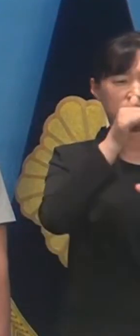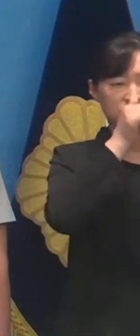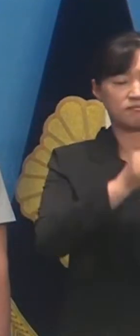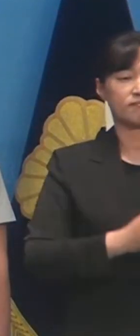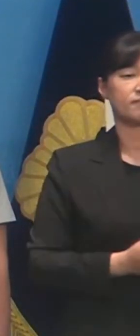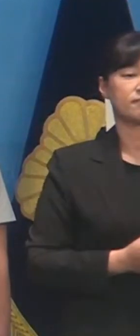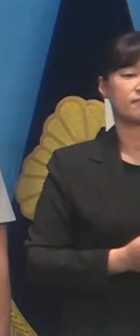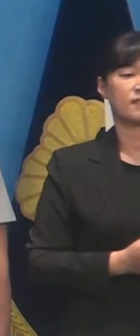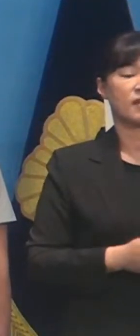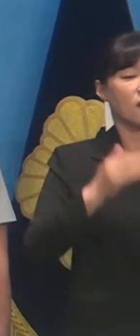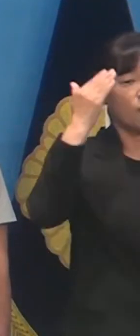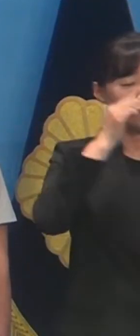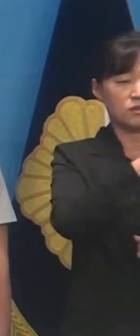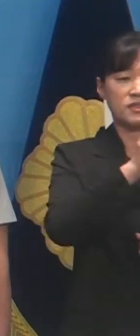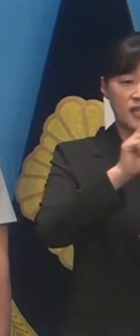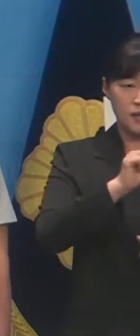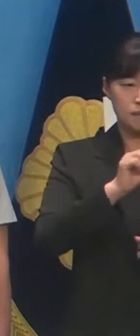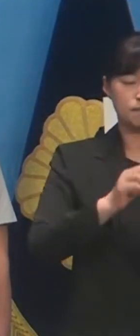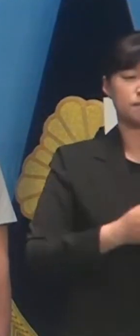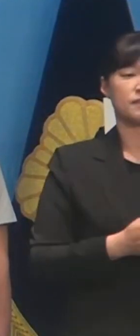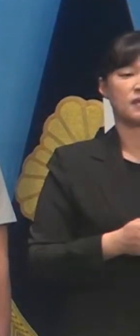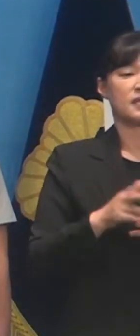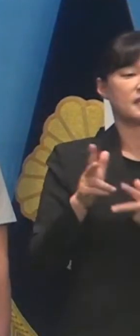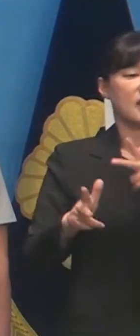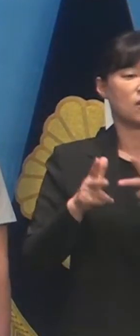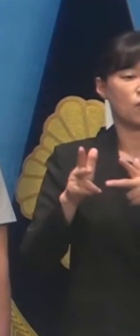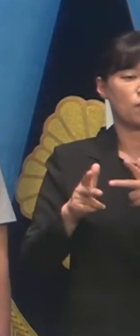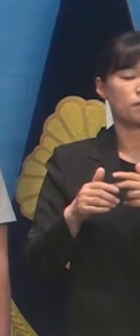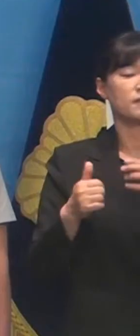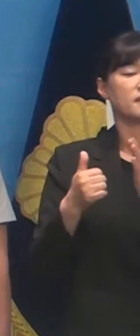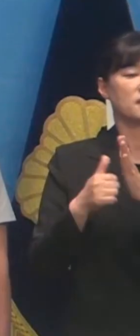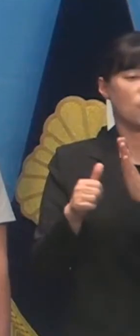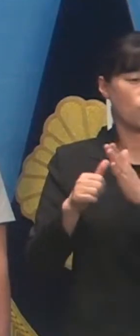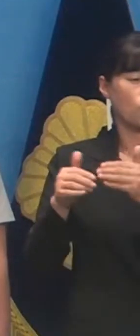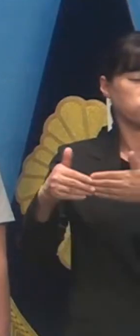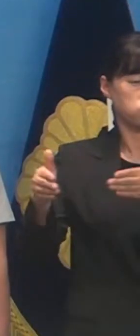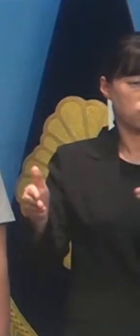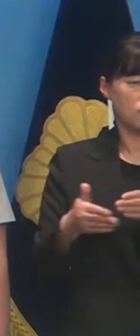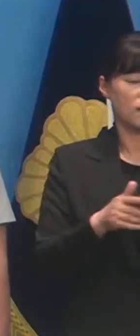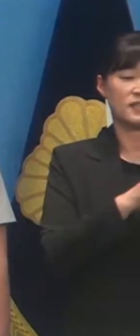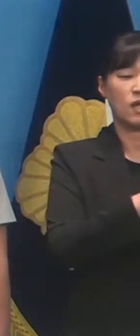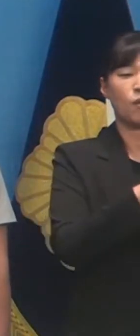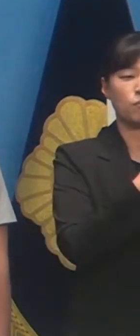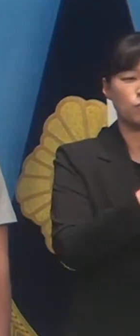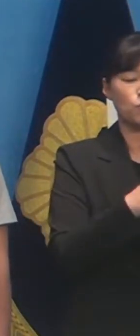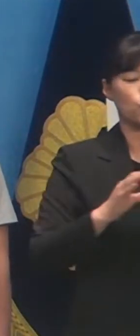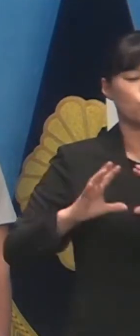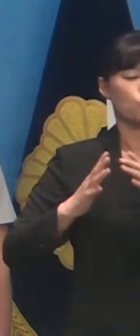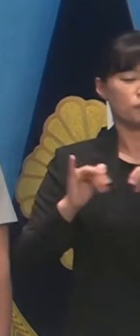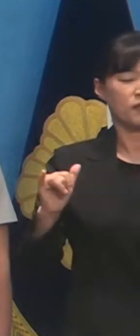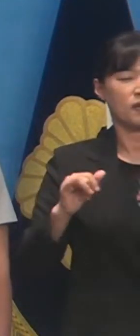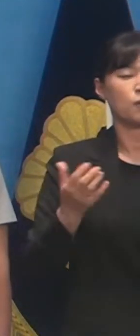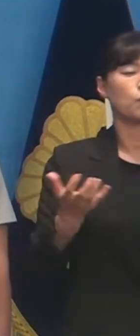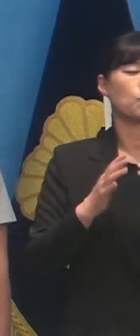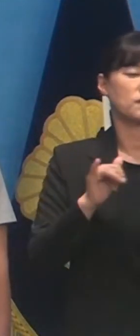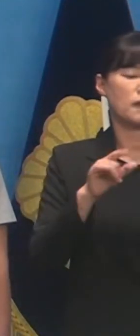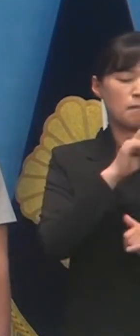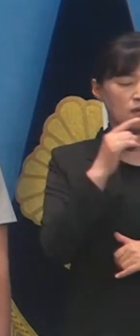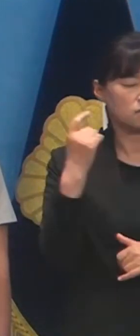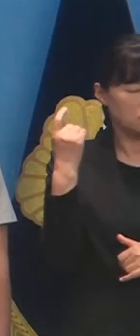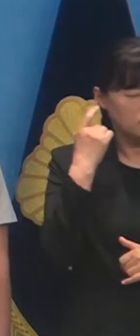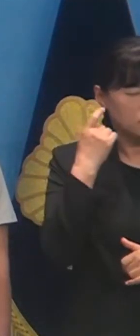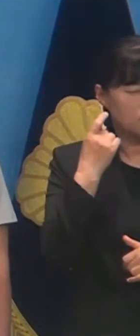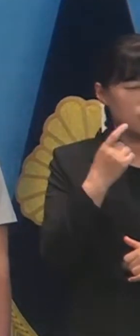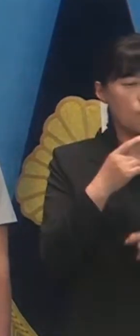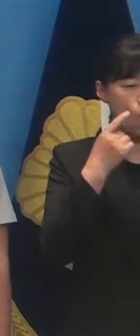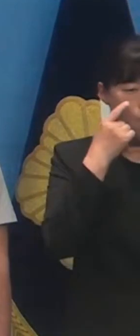사안입니다. 한국제는 물론 산업자원부와 산업은행은 국민과 노동자들의 목소리에 귀 기울이고 투명하고 합리적인